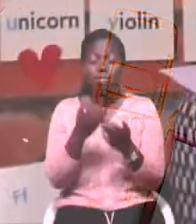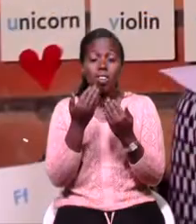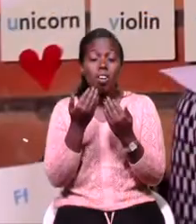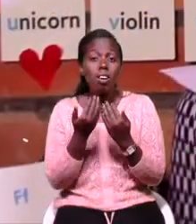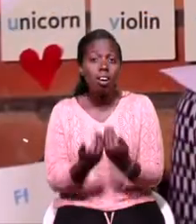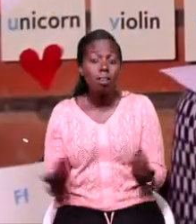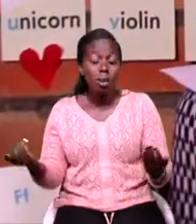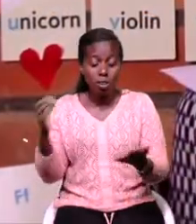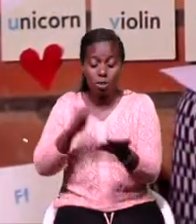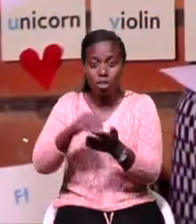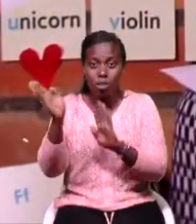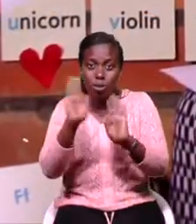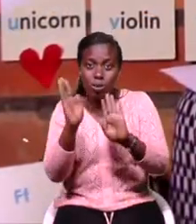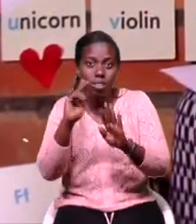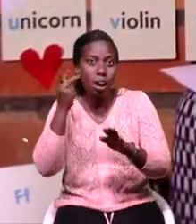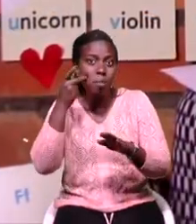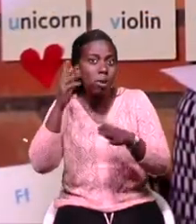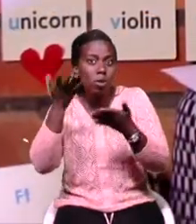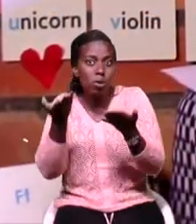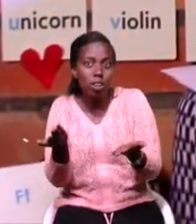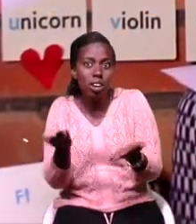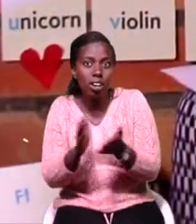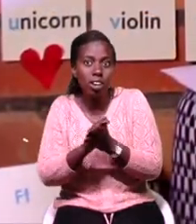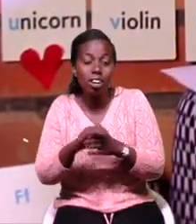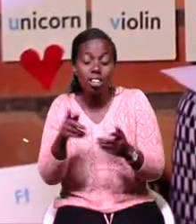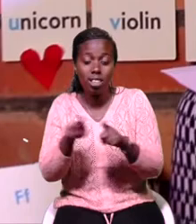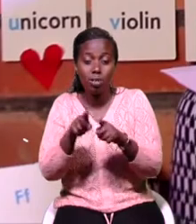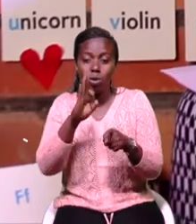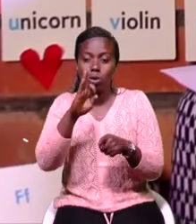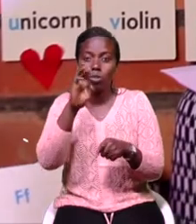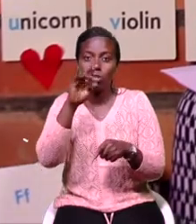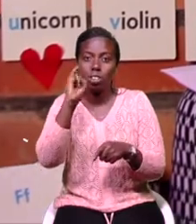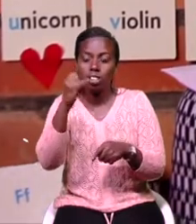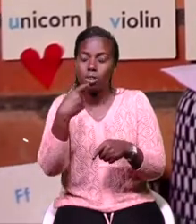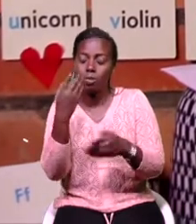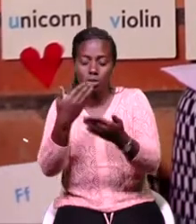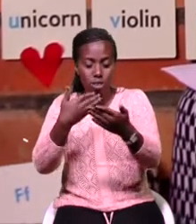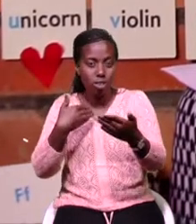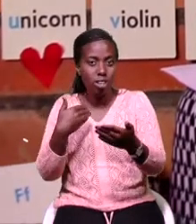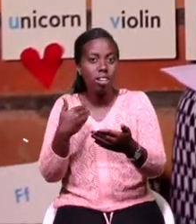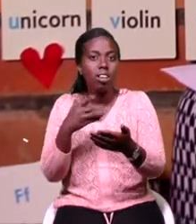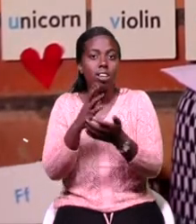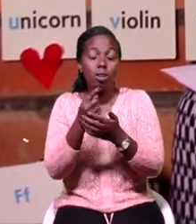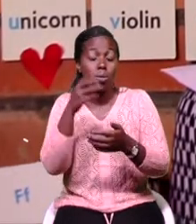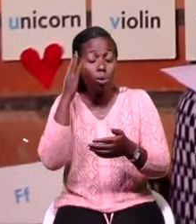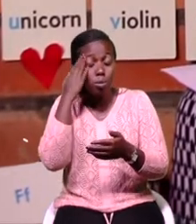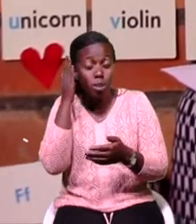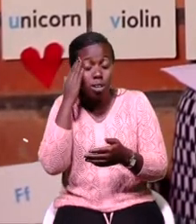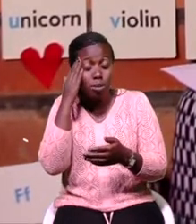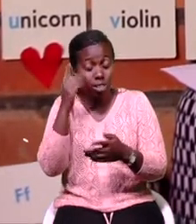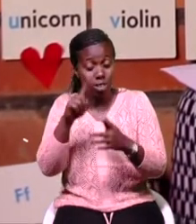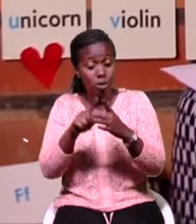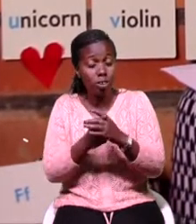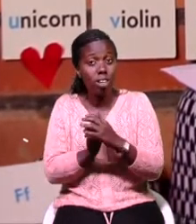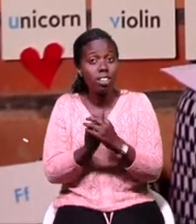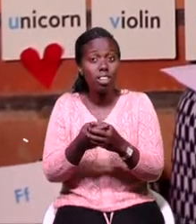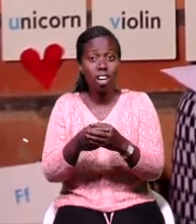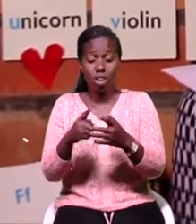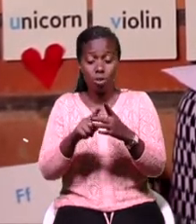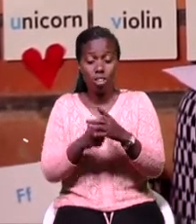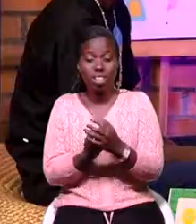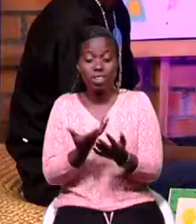Abana nongeye kubasuhuza amakuru yanyu nk'uko Feri yaramaze kubitubwira mu kanya. Buri gihe murabizi ko iyo turimo gutangira